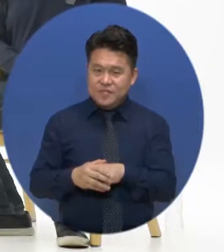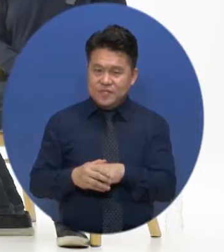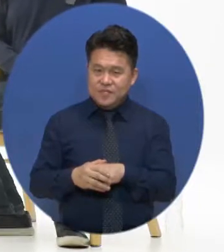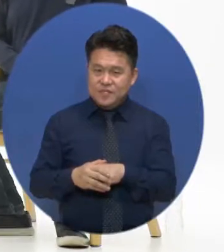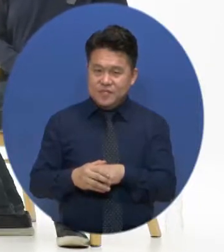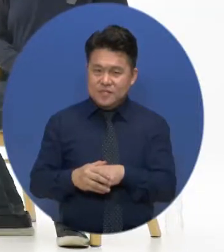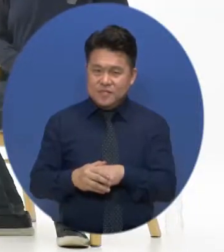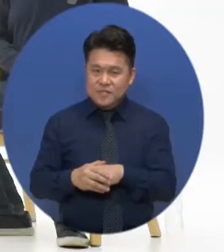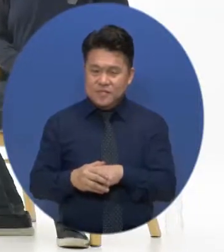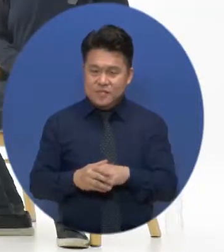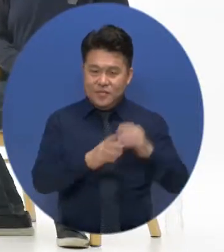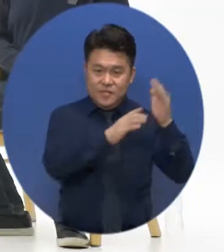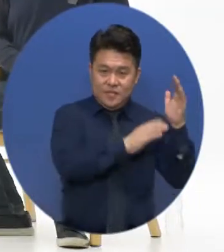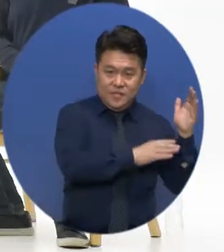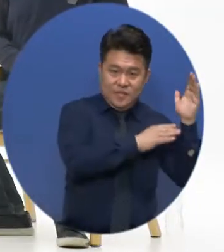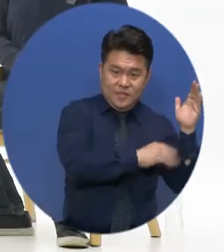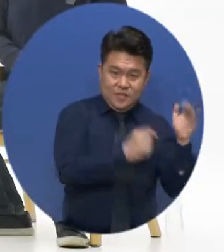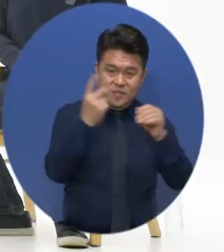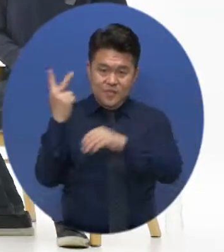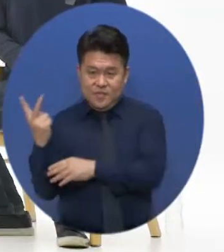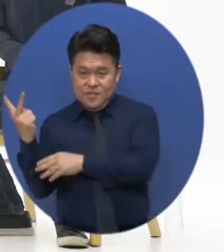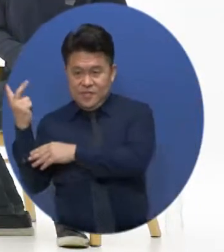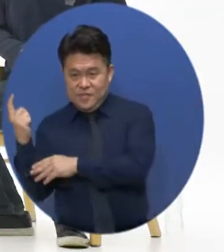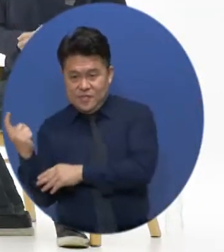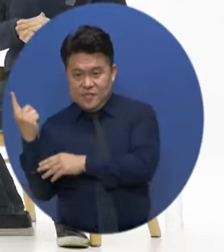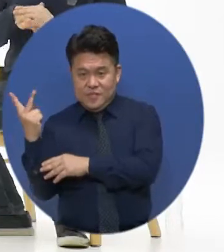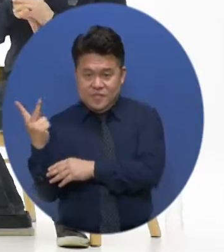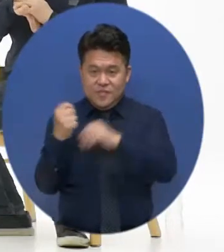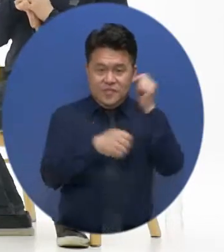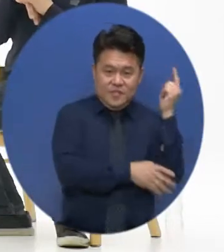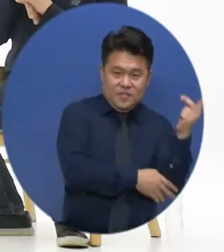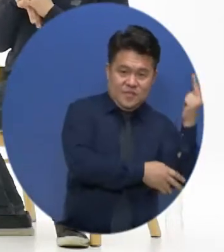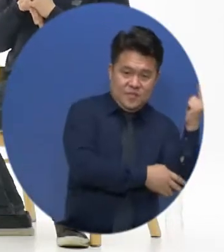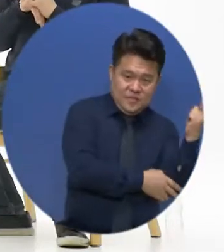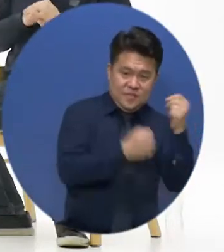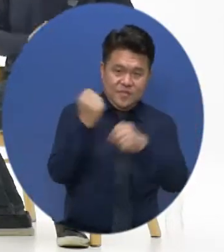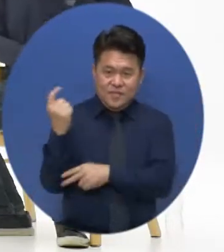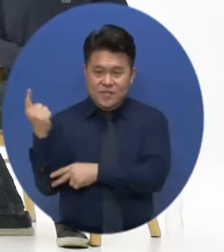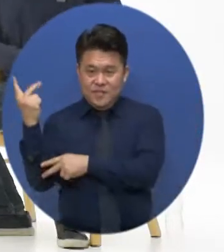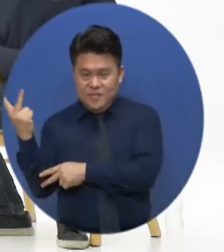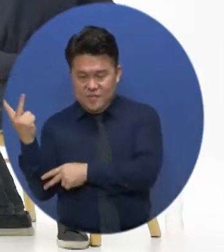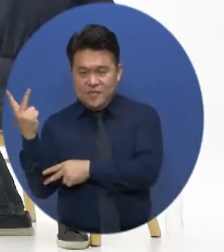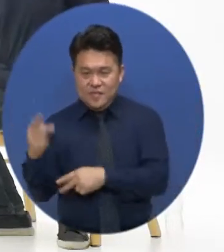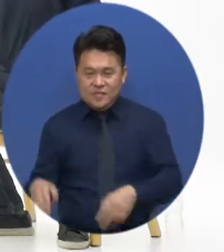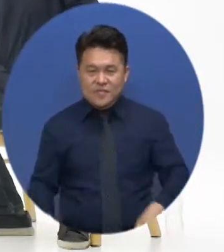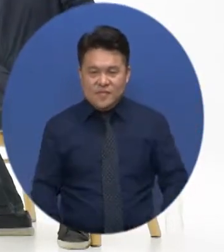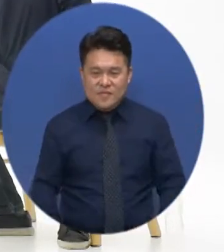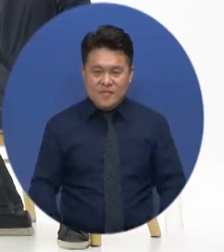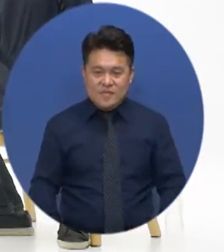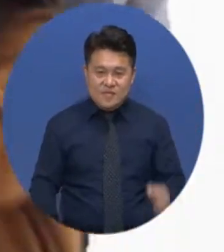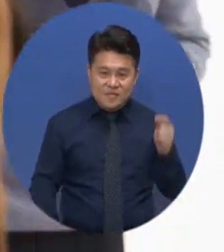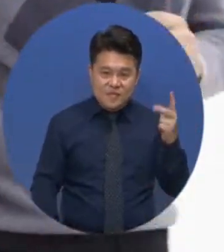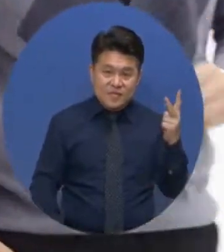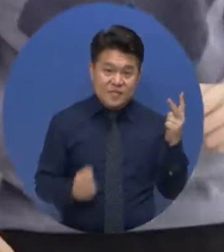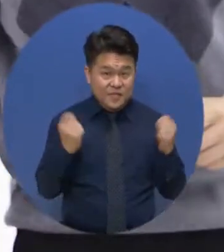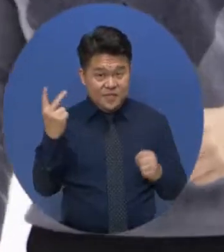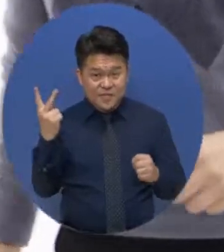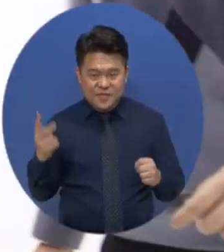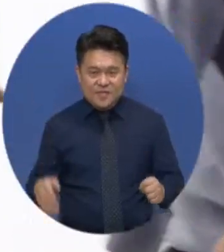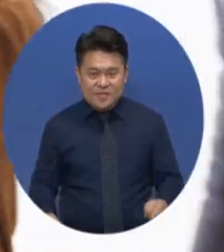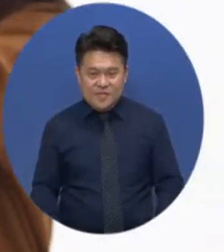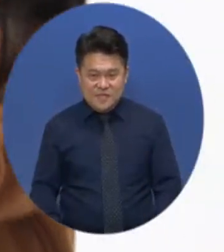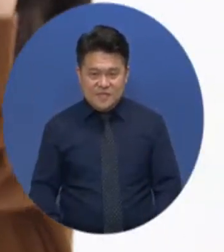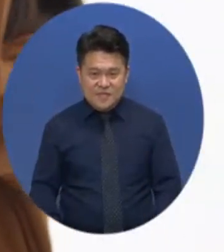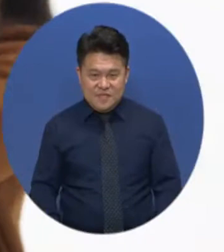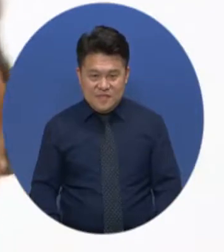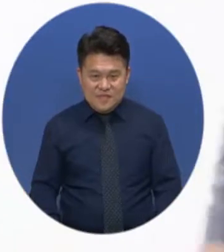두 번씩이죠, 왼쪽도. 네. 하나, 아이모, 둘, 엑스트라, 아이모. 요거예요. 네, 자, 해봅시다.